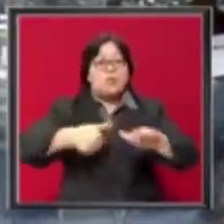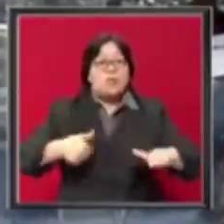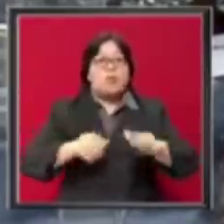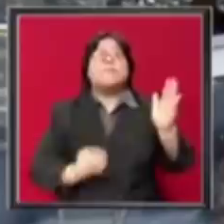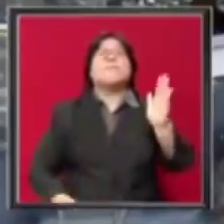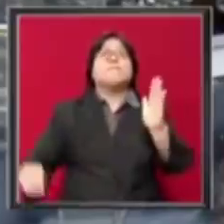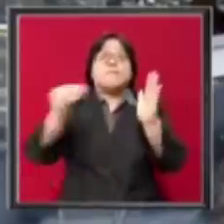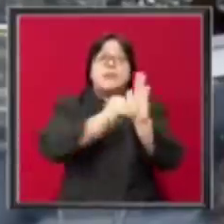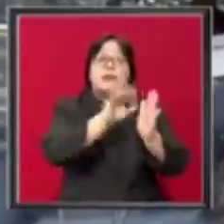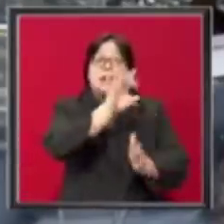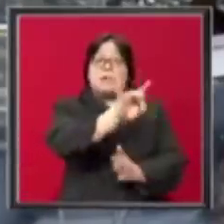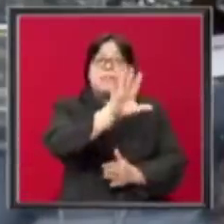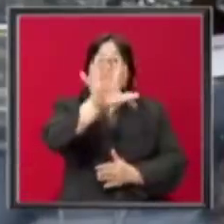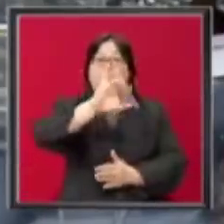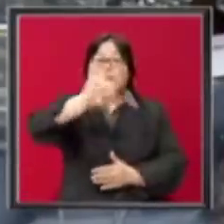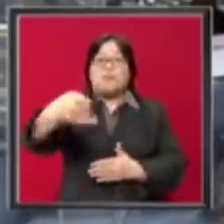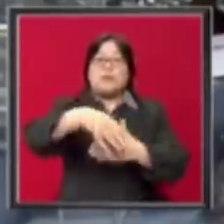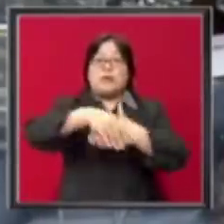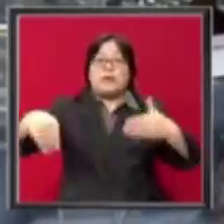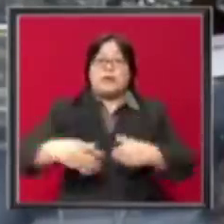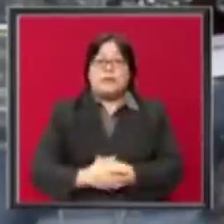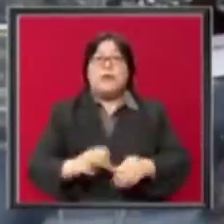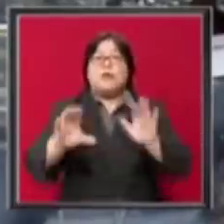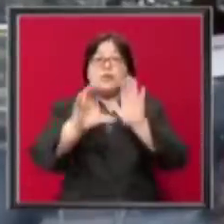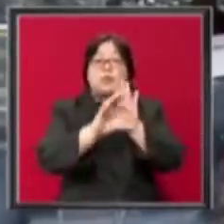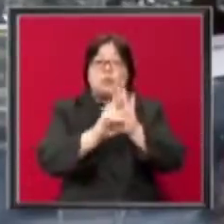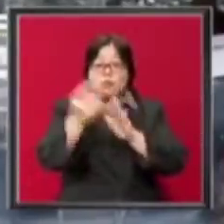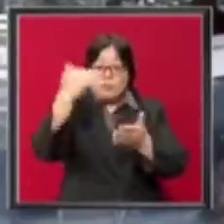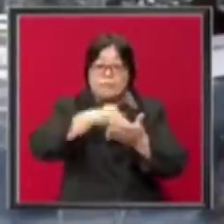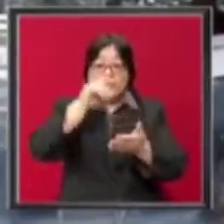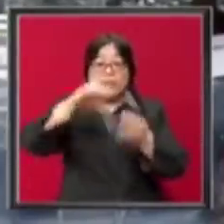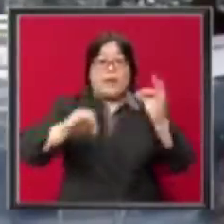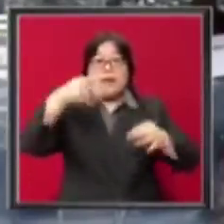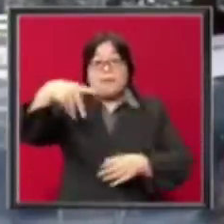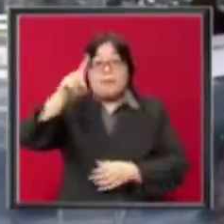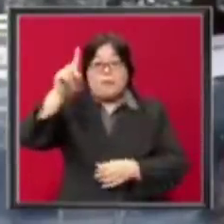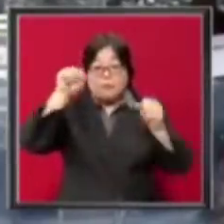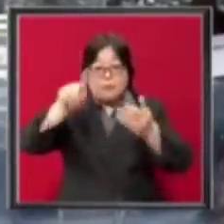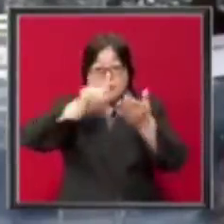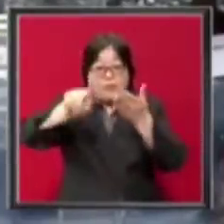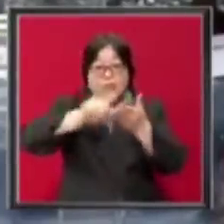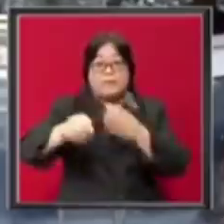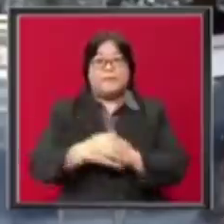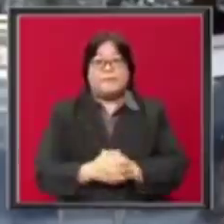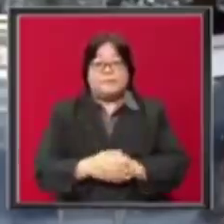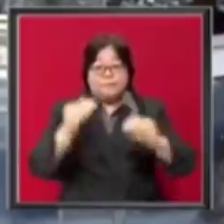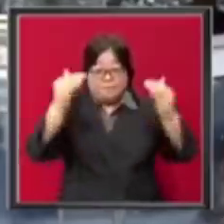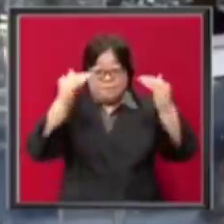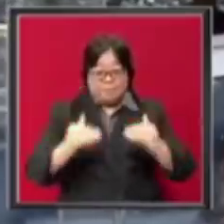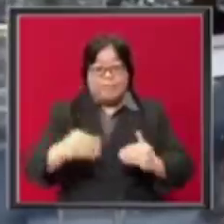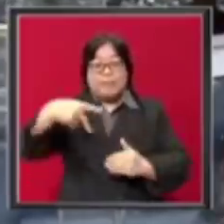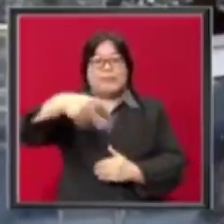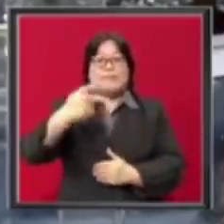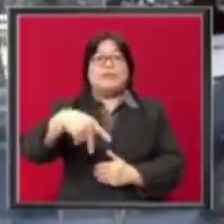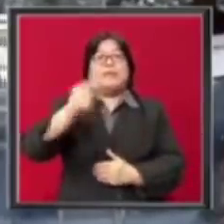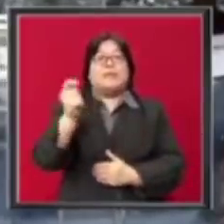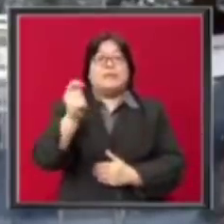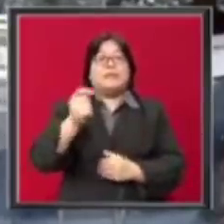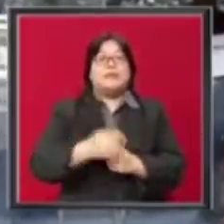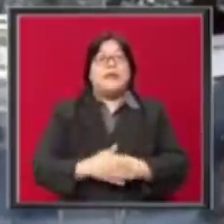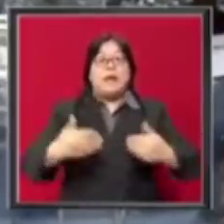Dia masukkan 85 juta ringgit. Contoh satu lagi, kalau Pak Dixon boleh tengok di bawah KPKT